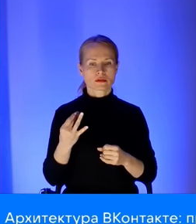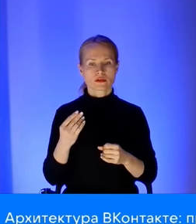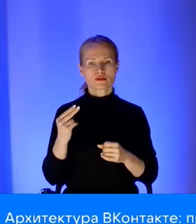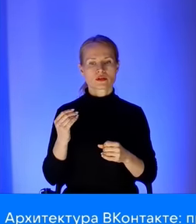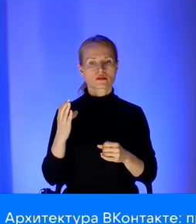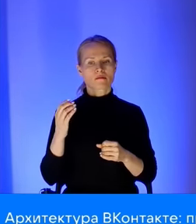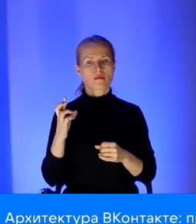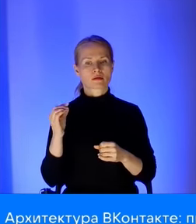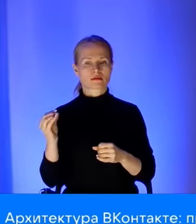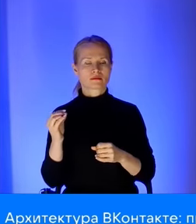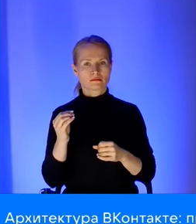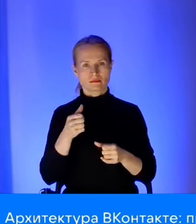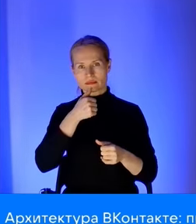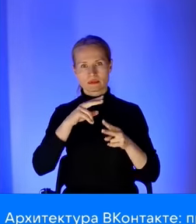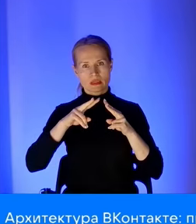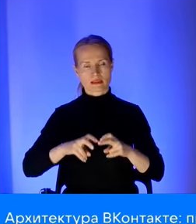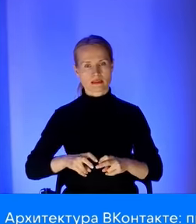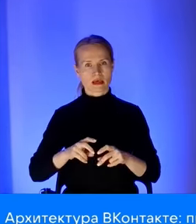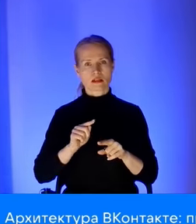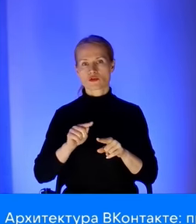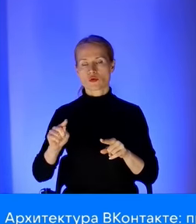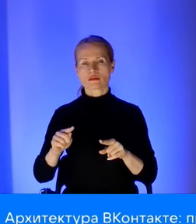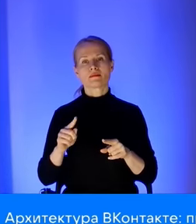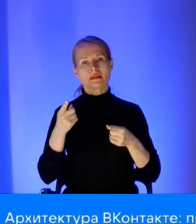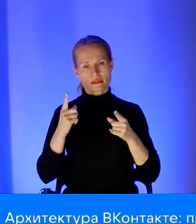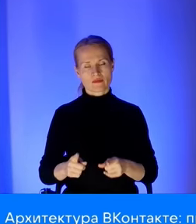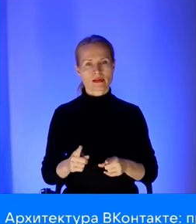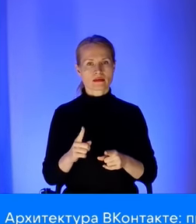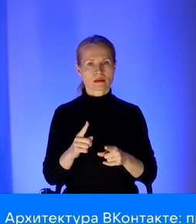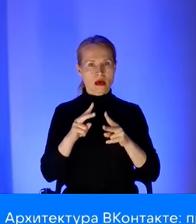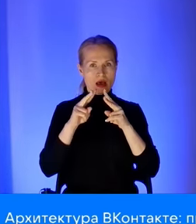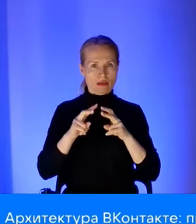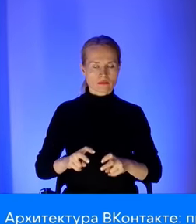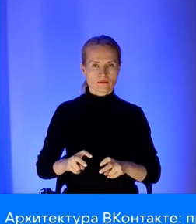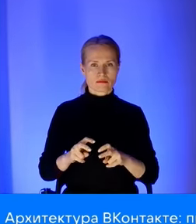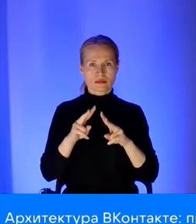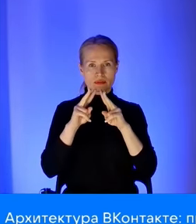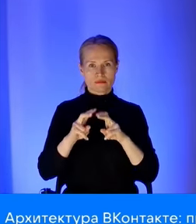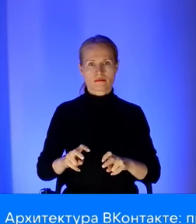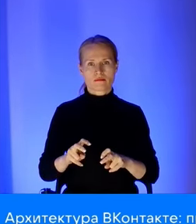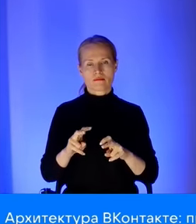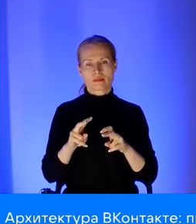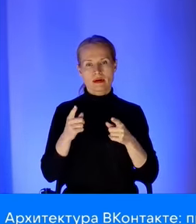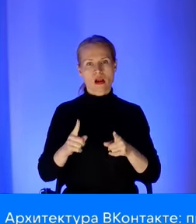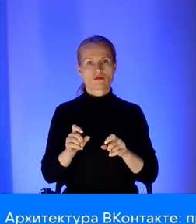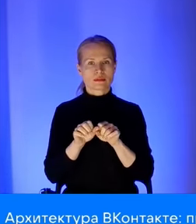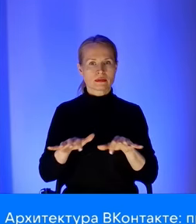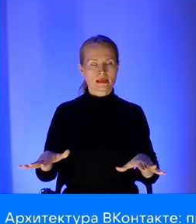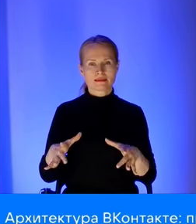с штука про то где мы уже эмулировать Мы эмулировать